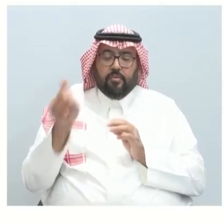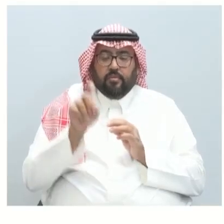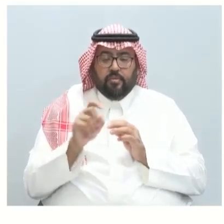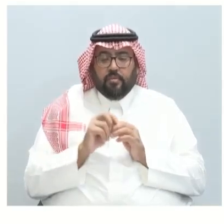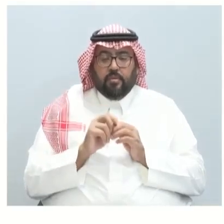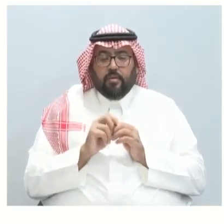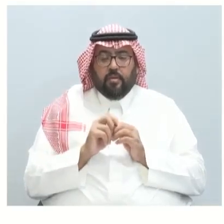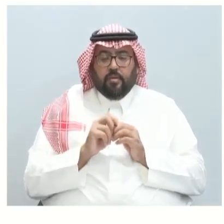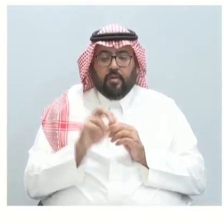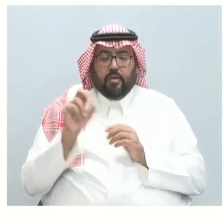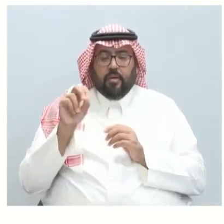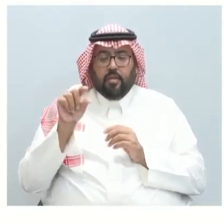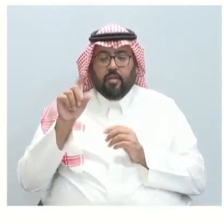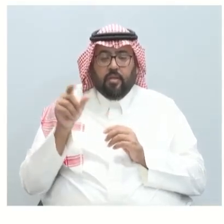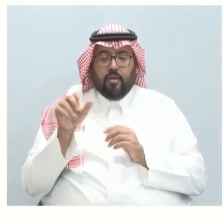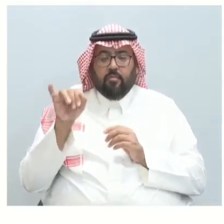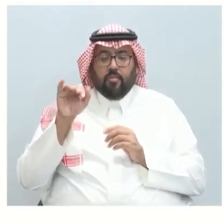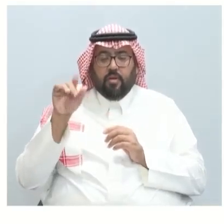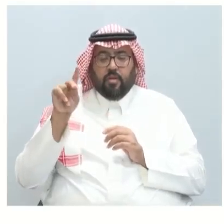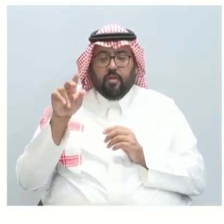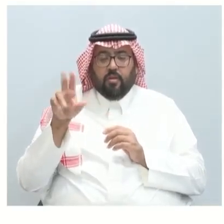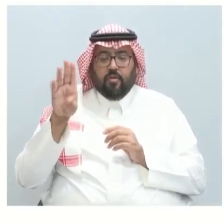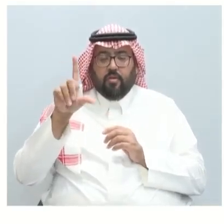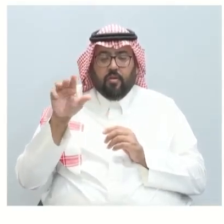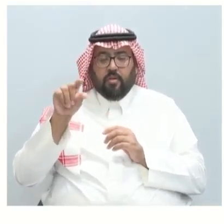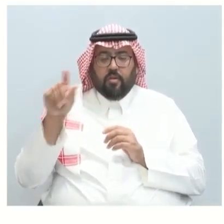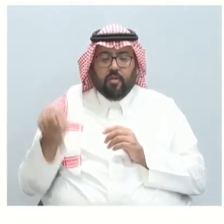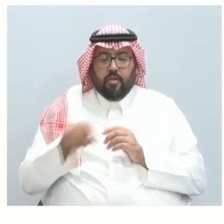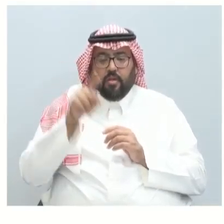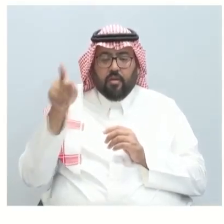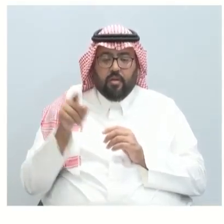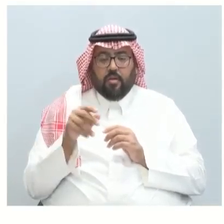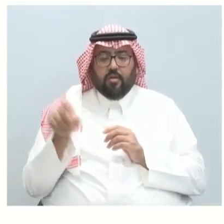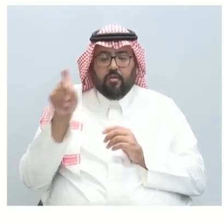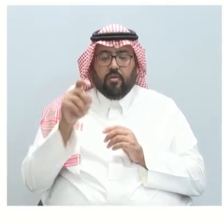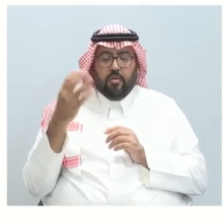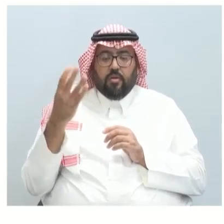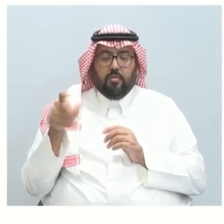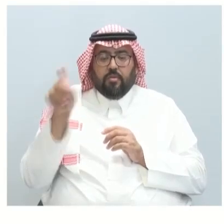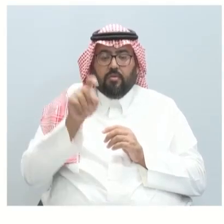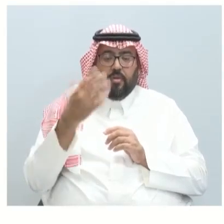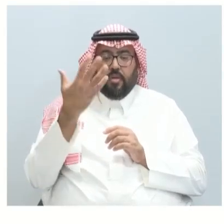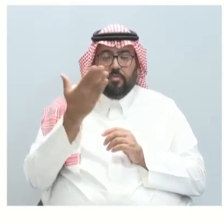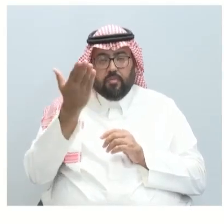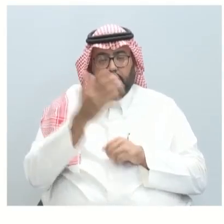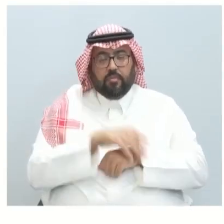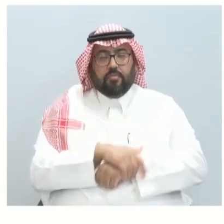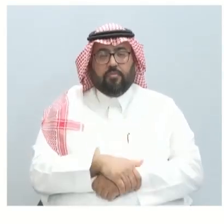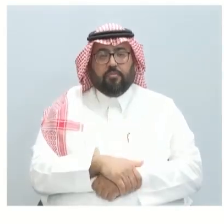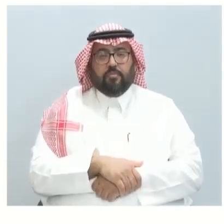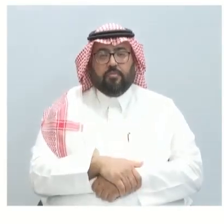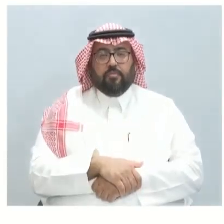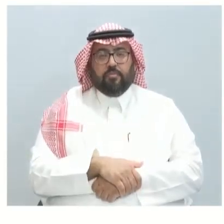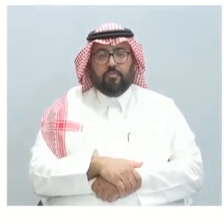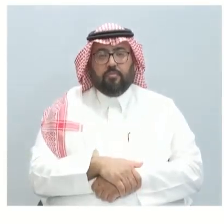وهنا يقول قدر محيط كل دائره مما ياتي السؤال الرابع والخامس بين ايديكم تفضلين مبدعين